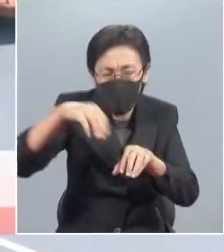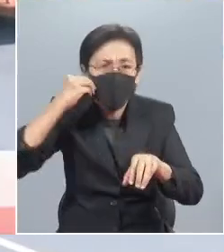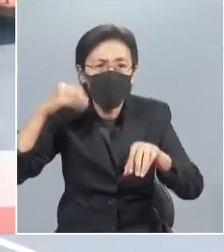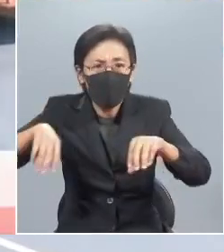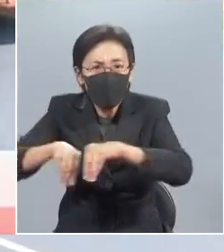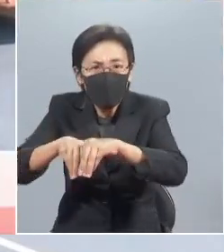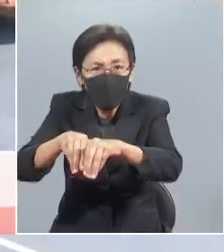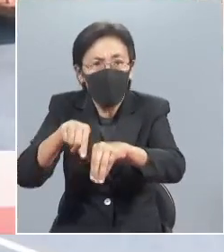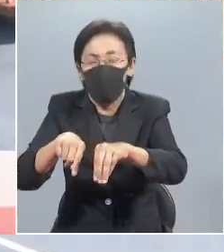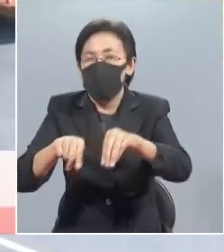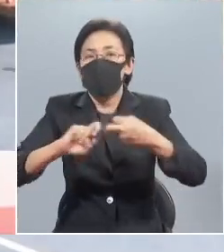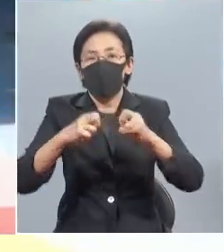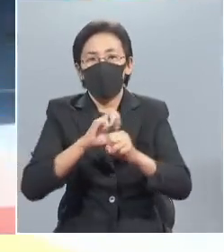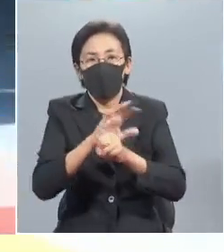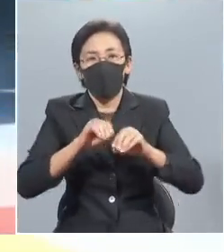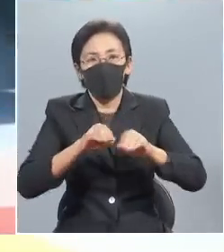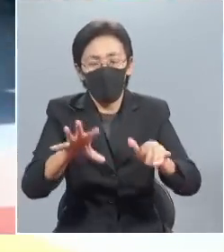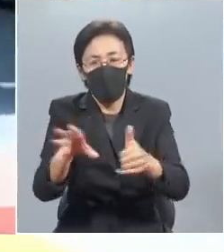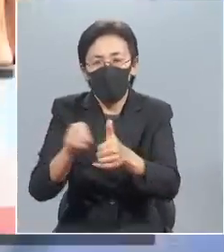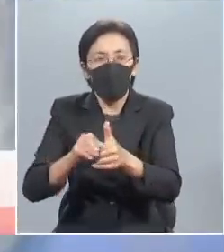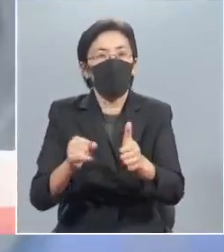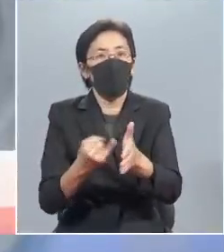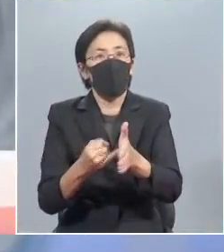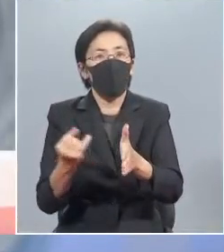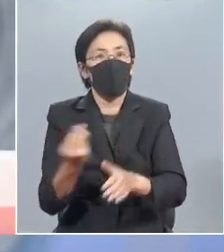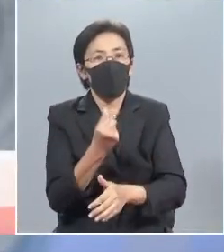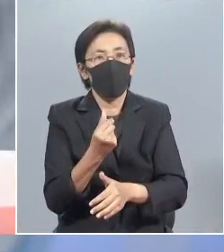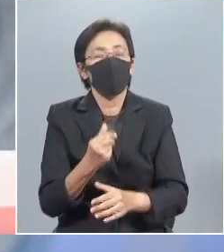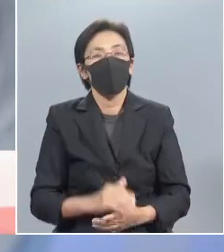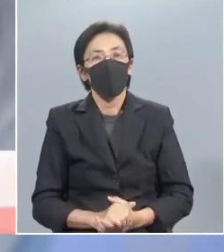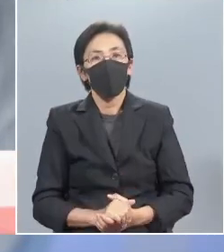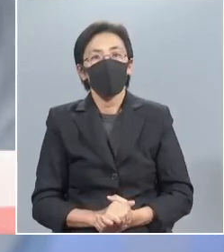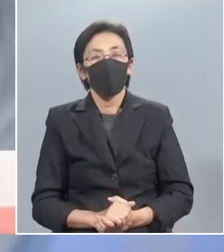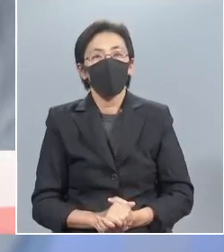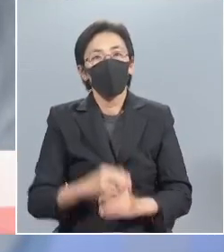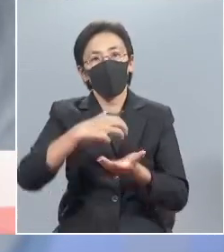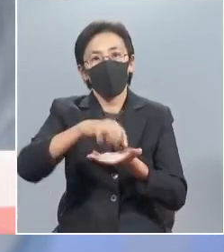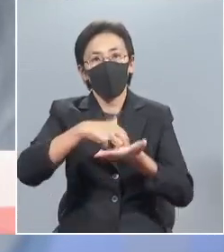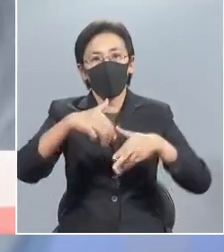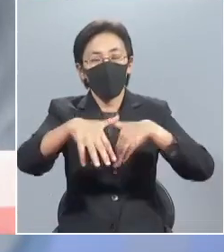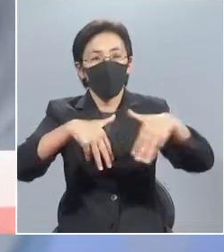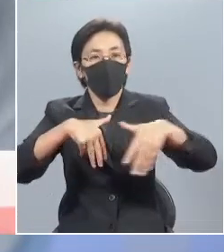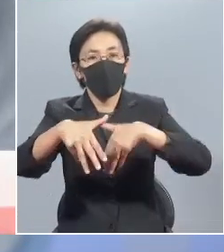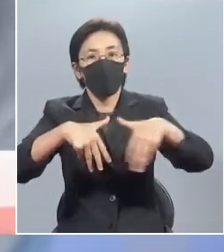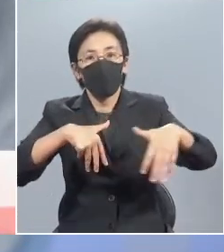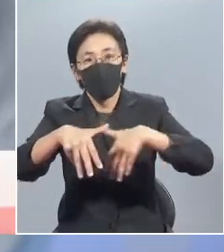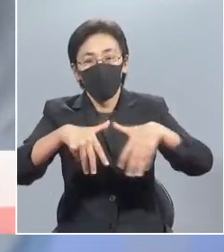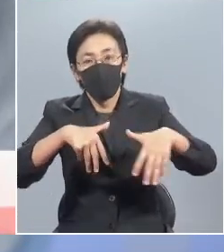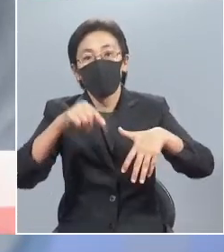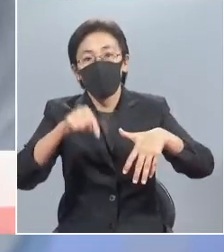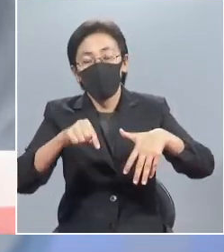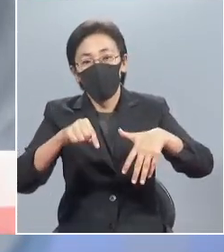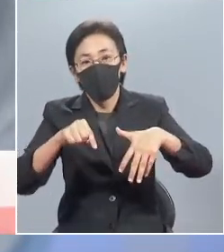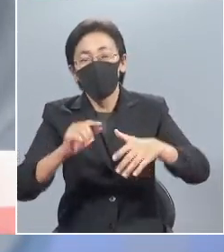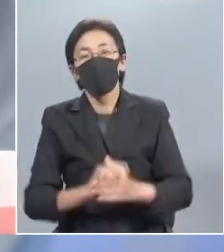ง่ายต่อการกระจายเชื้อเพราะฉะนั้นนะครับก็คงต้องเรียนไปถึงทางพี่น้องที่อยู่ในคัตเตอร์หรือ